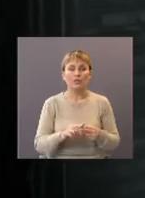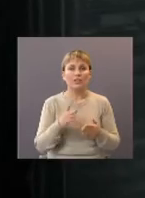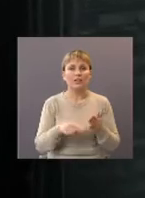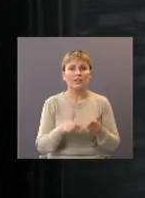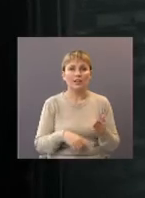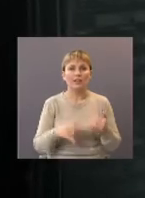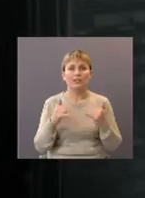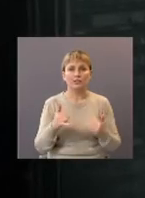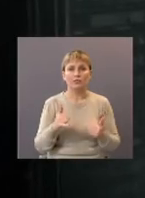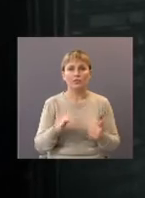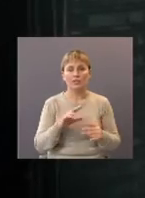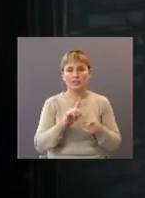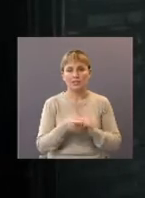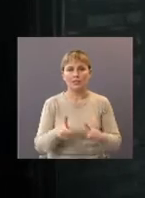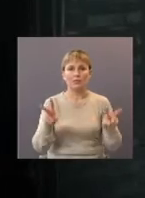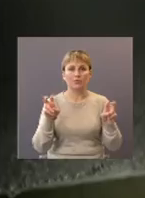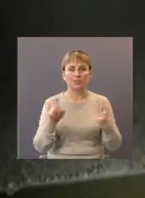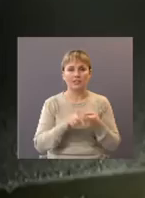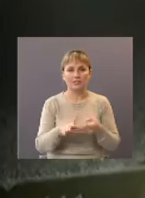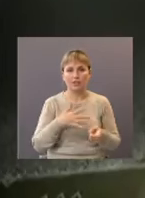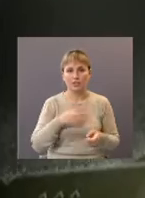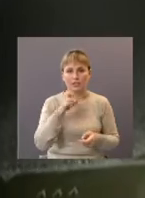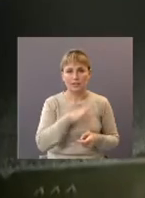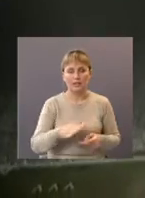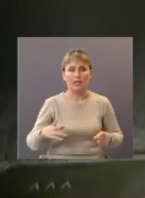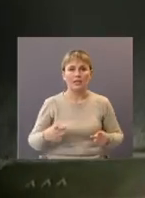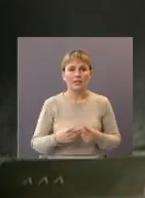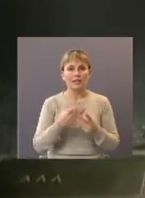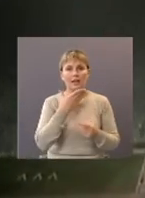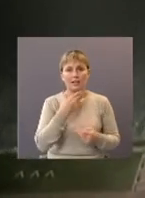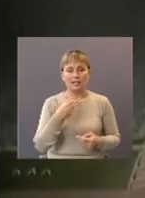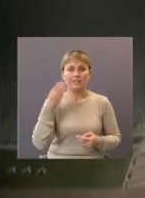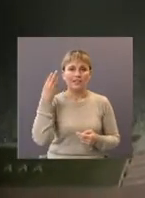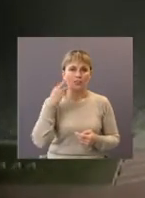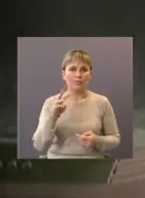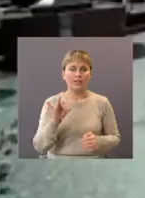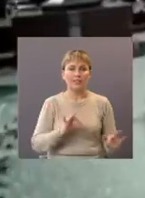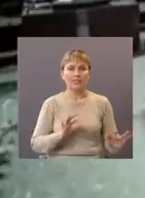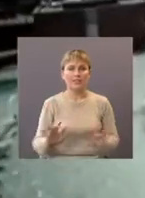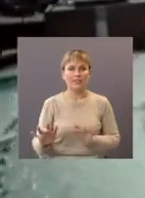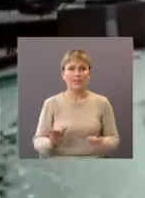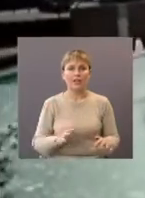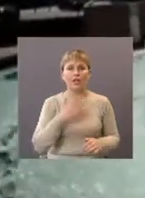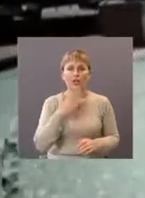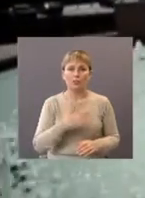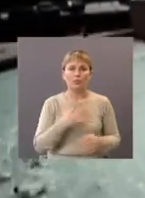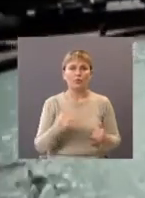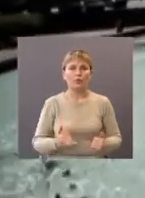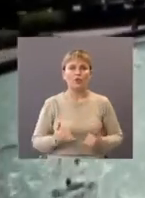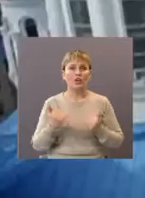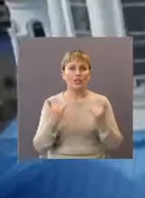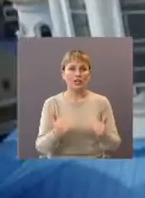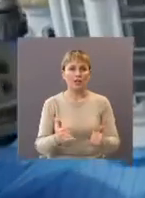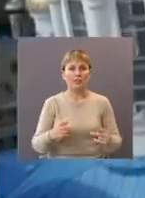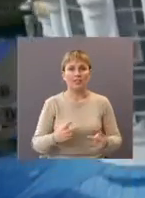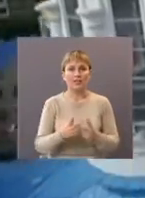верили, сегодня стала символом независимости нашей страны. Астана – красивая, современная и деловая. Она любима и уважаема.